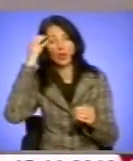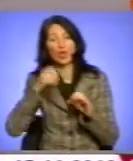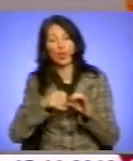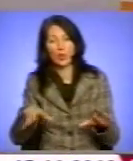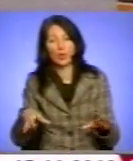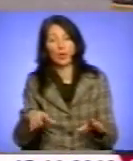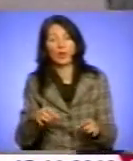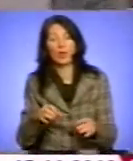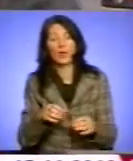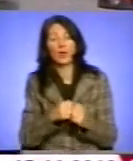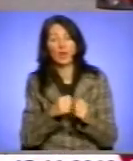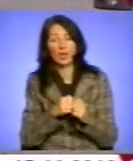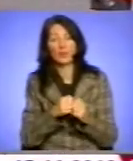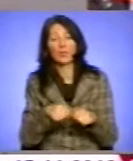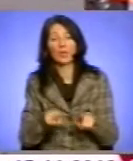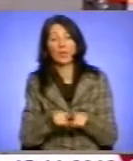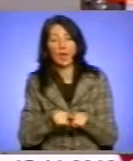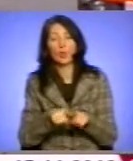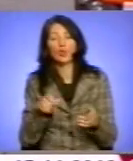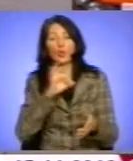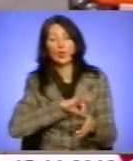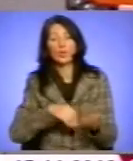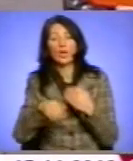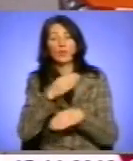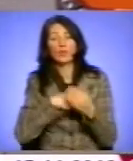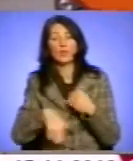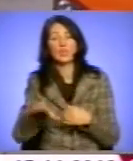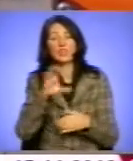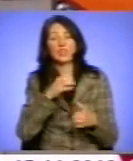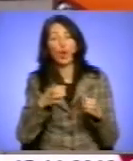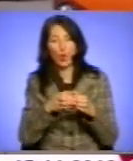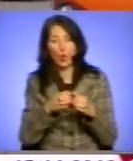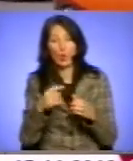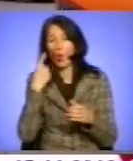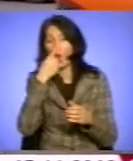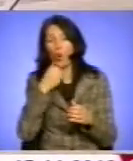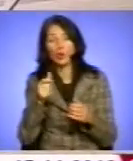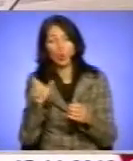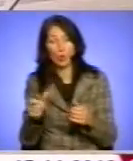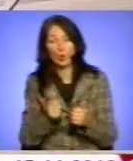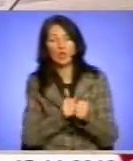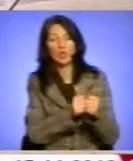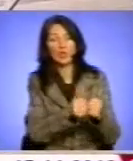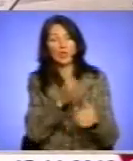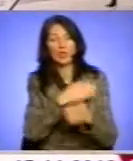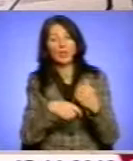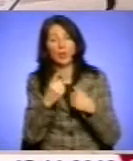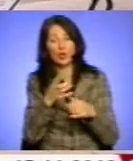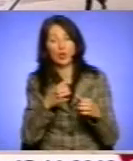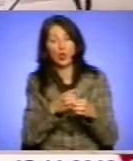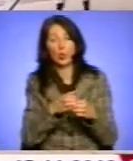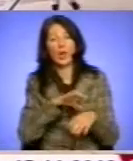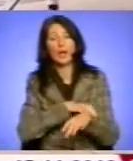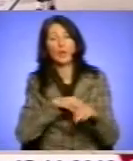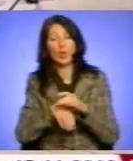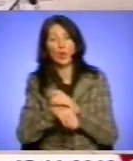приміському транспорті користуються інваліди загального захворювання всіх груп і особи, які супроводжують інваліда першої групи, реабілітовані